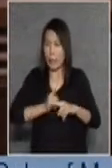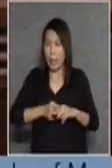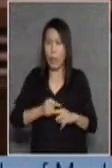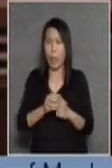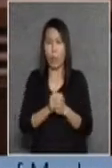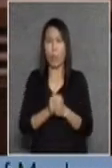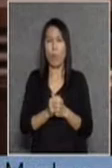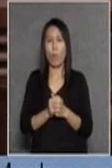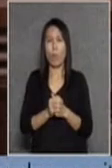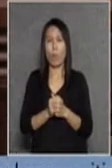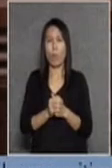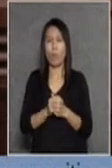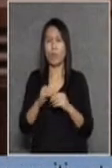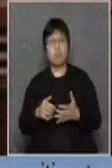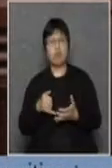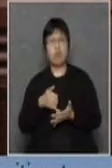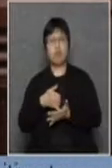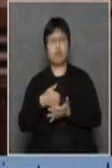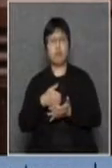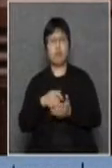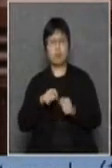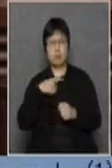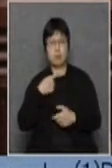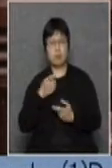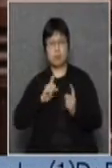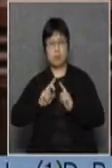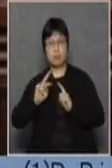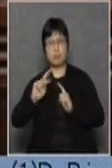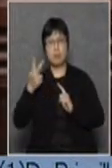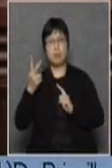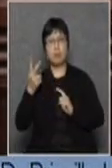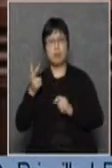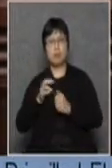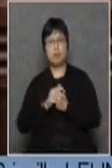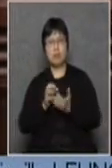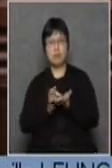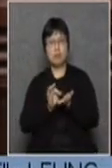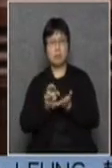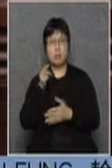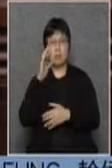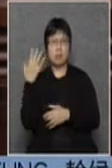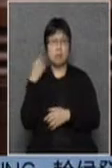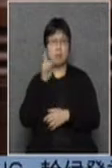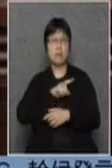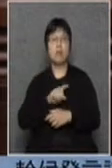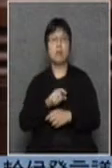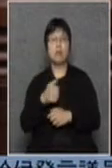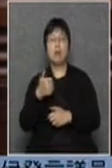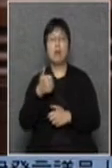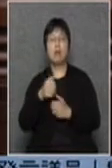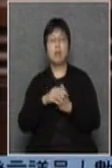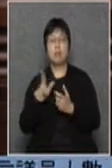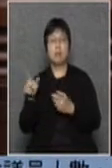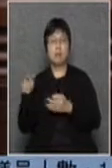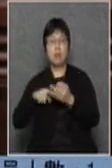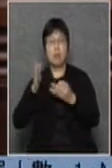係脆弱、隨時可以變更嘅地方。好似上個禮拜咁就係啦，伯南克出嚟講講，我